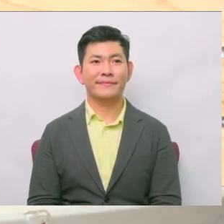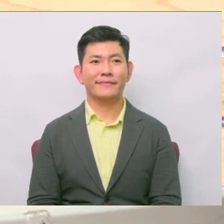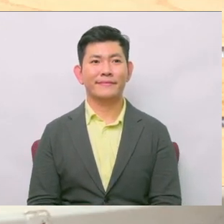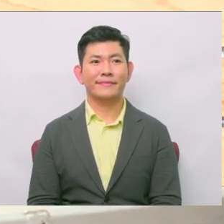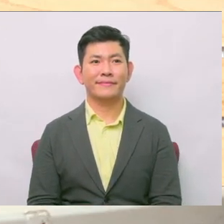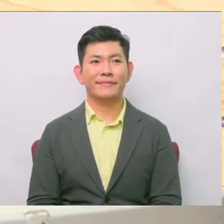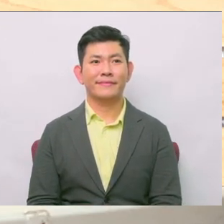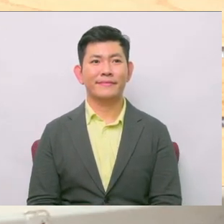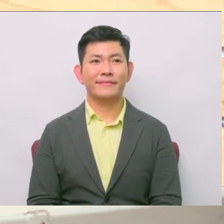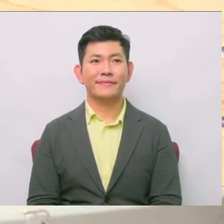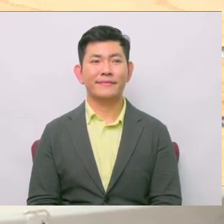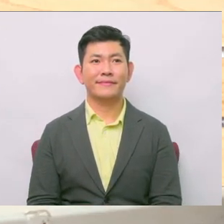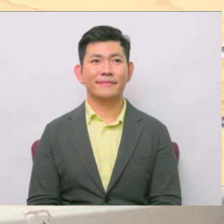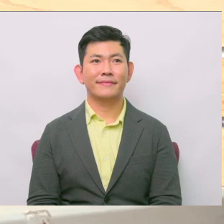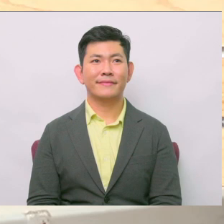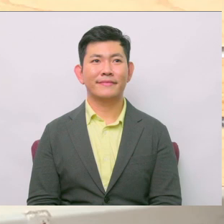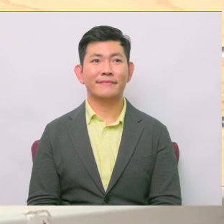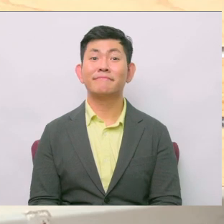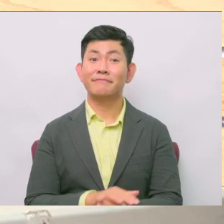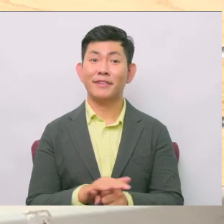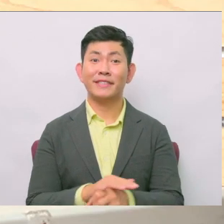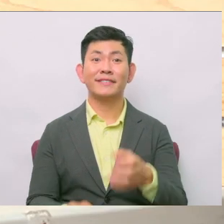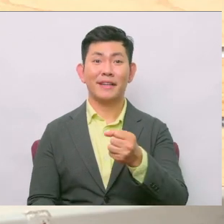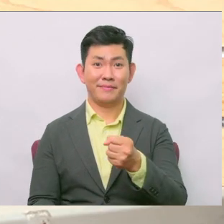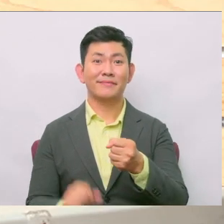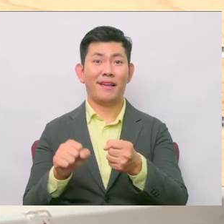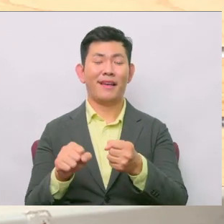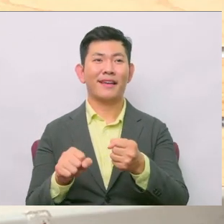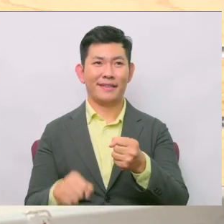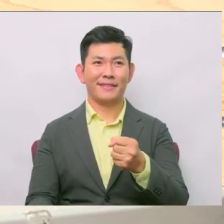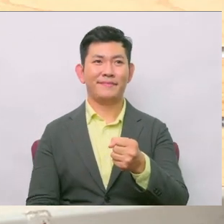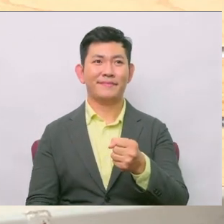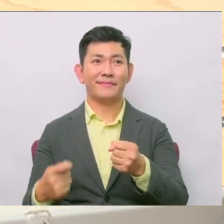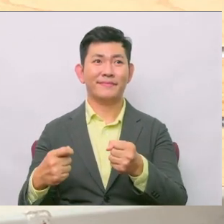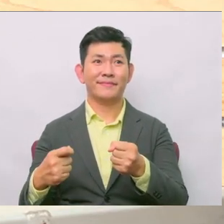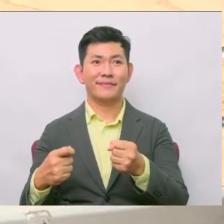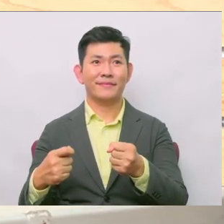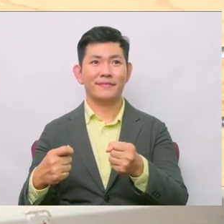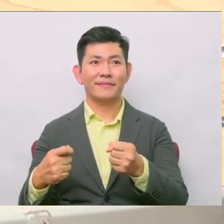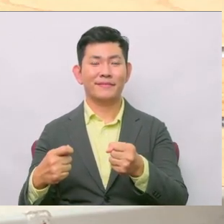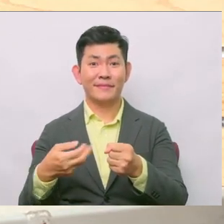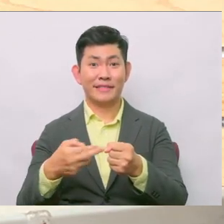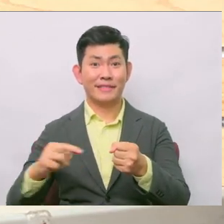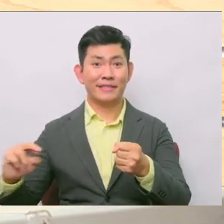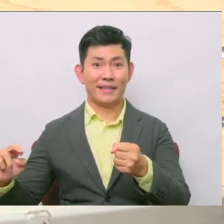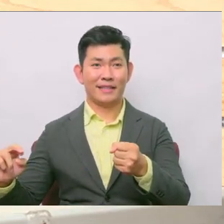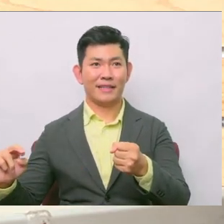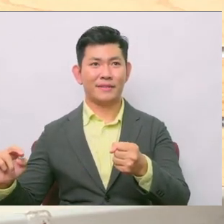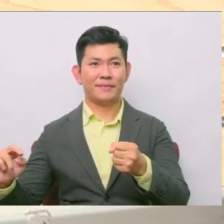คนะคะเนี่ยมันจะพอดีมือกับเราเนาะทีนี้เราก็ใช้เชือกเส้นยาวน